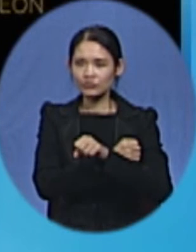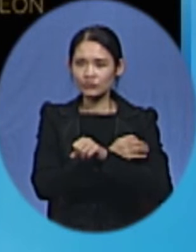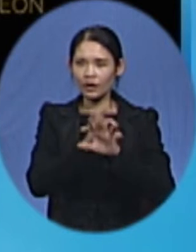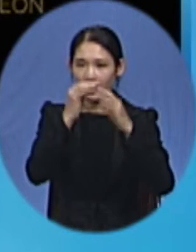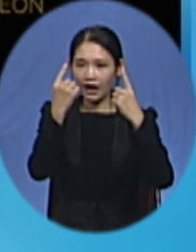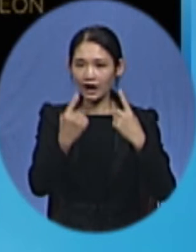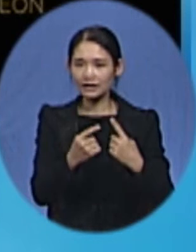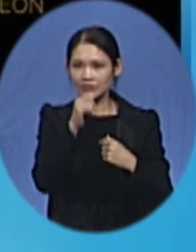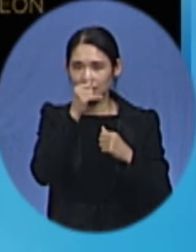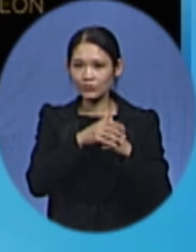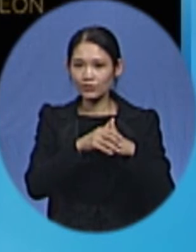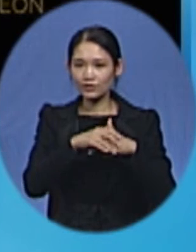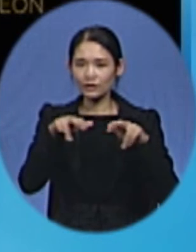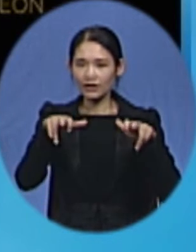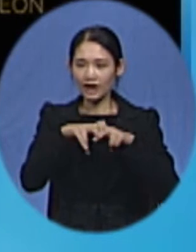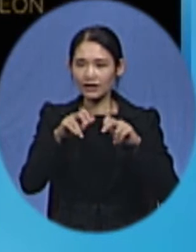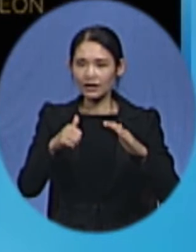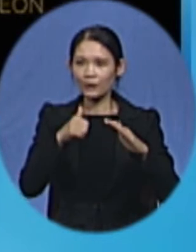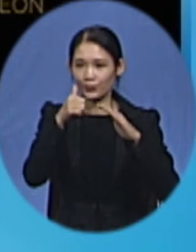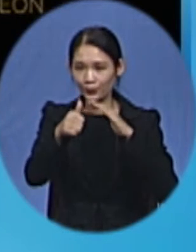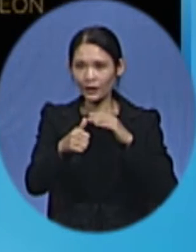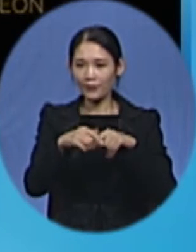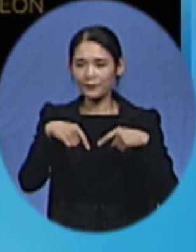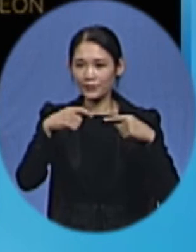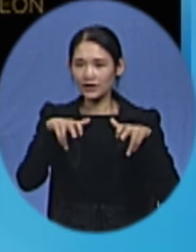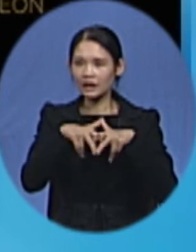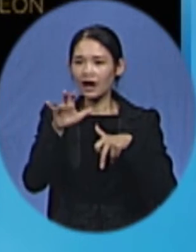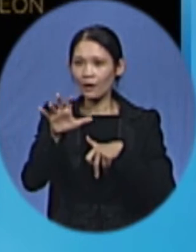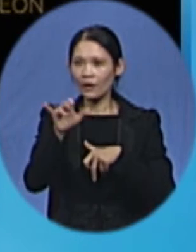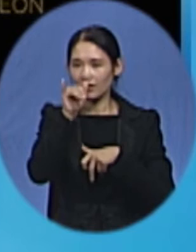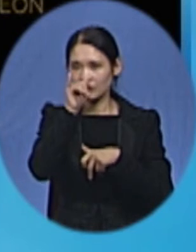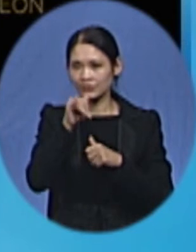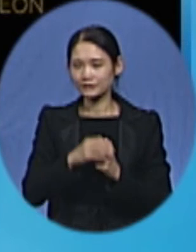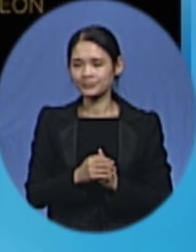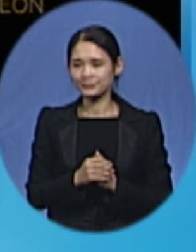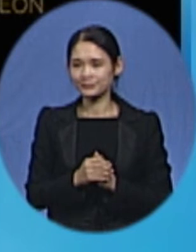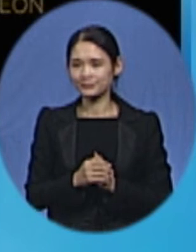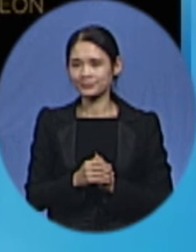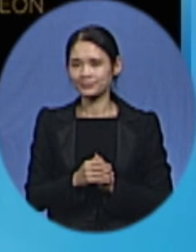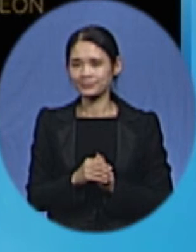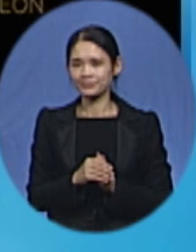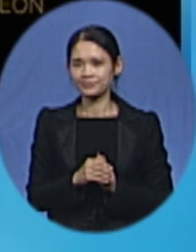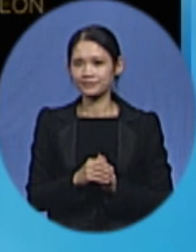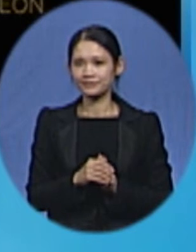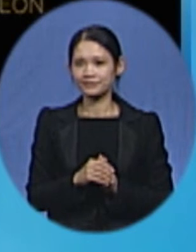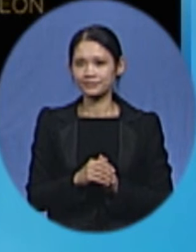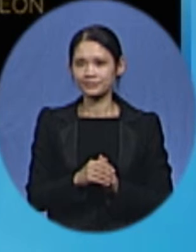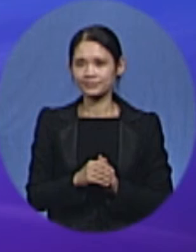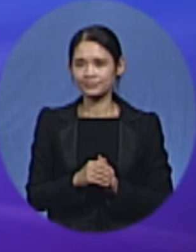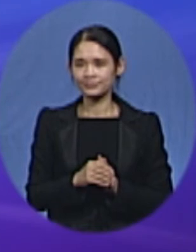할인 혜택과 공연장에는 장애인 휠체어석과 화장실이 마련되어 있습니다.